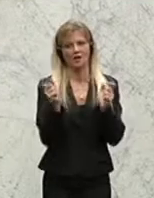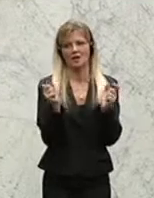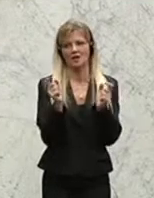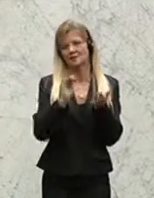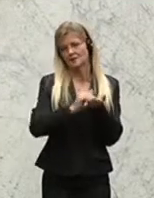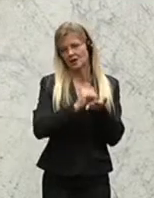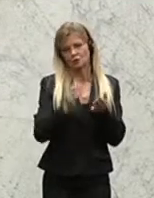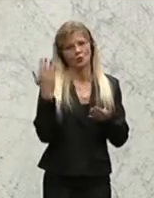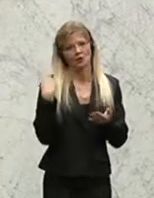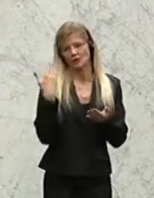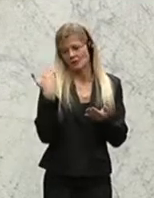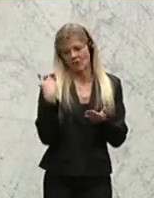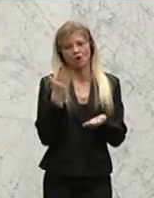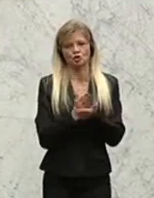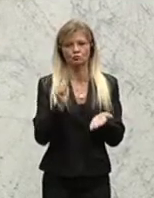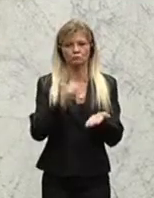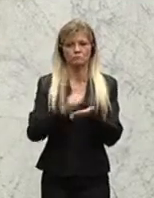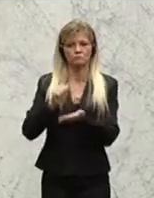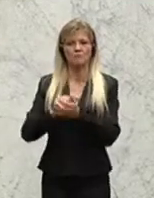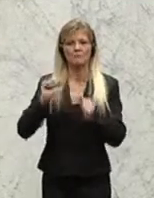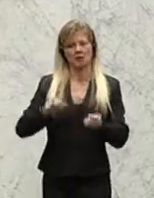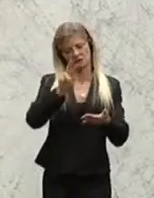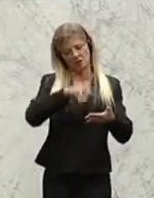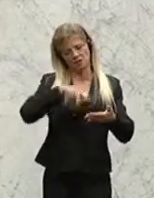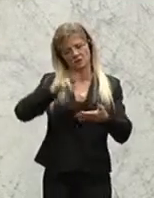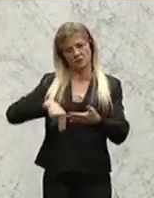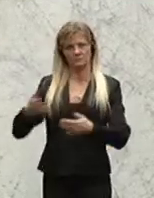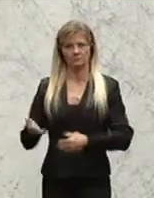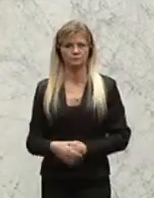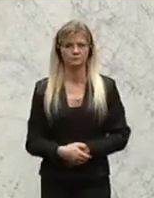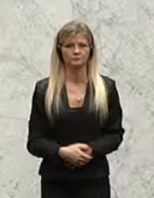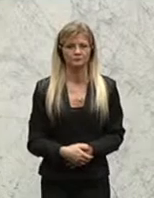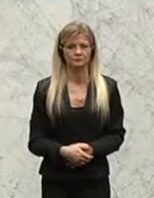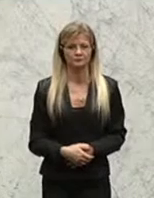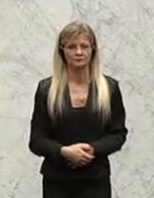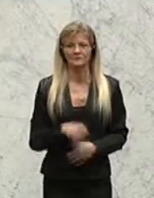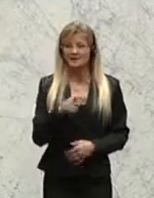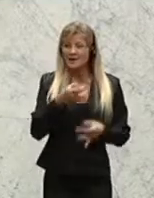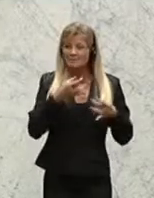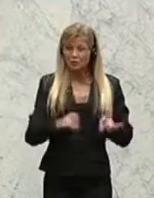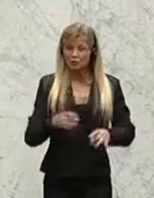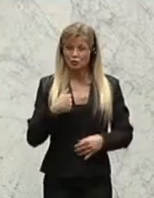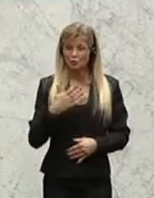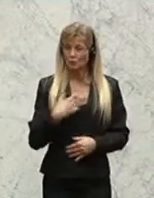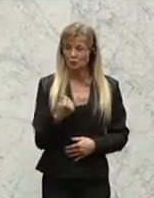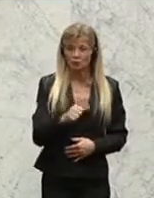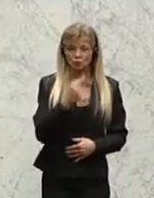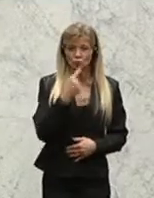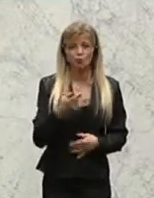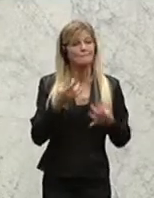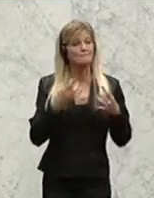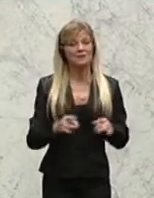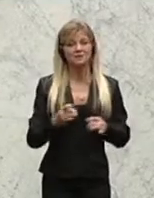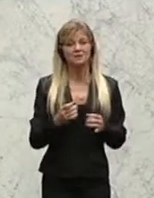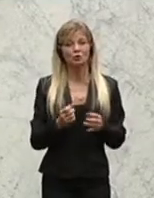auch nachzulesen. Zu den Pensionen ist zu sagen, dass das faktische Pensionsantrittsalter steigt und